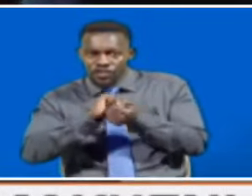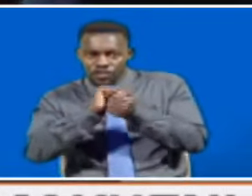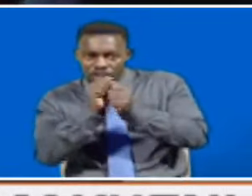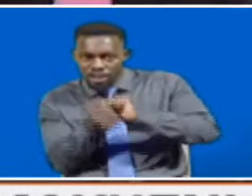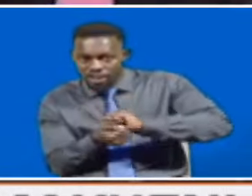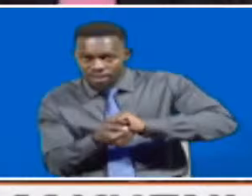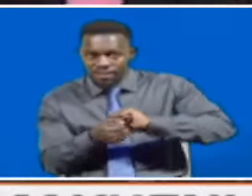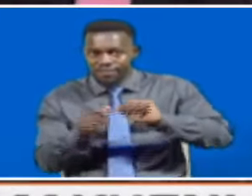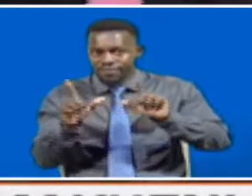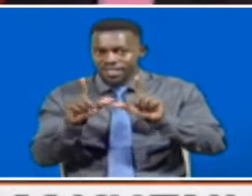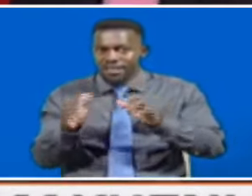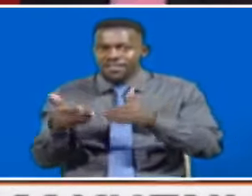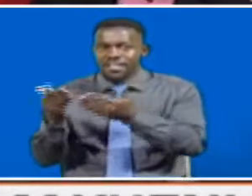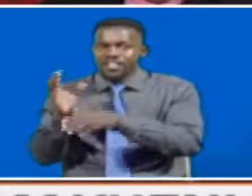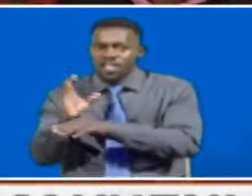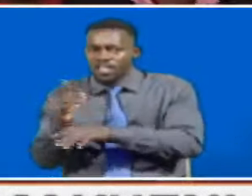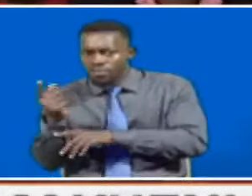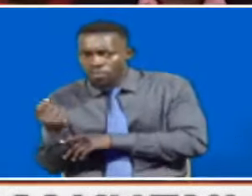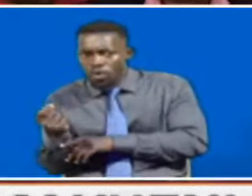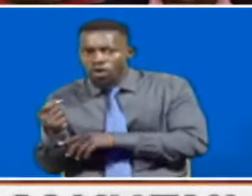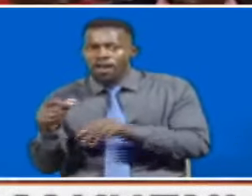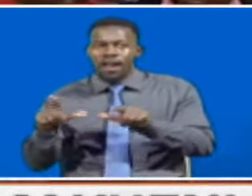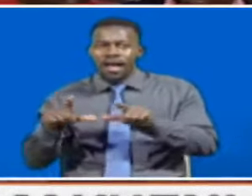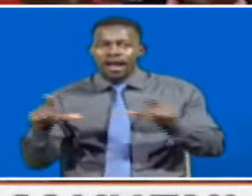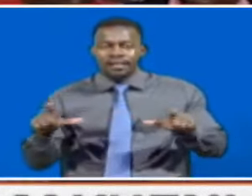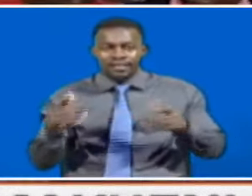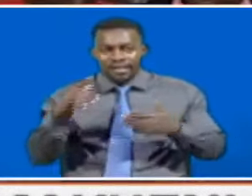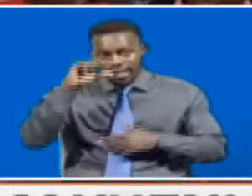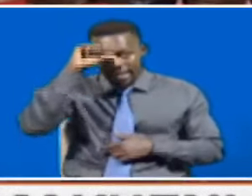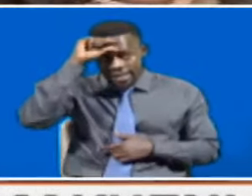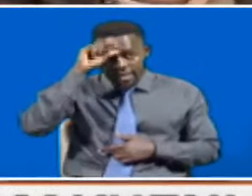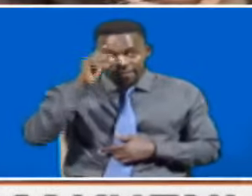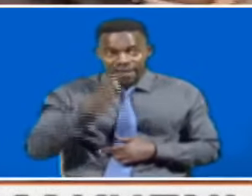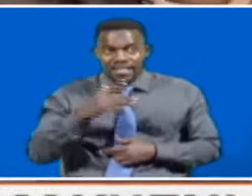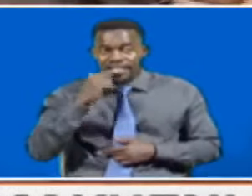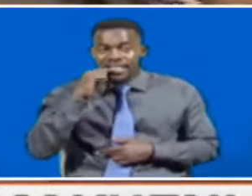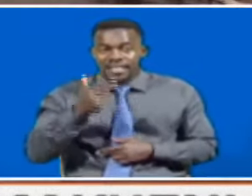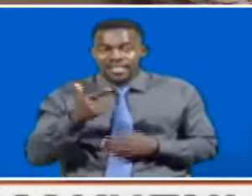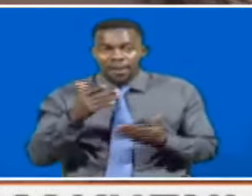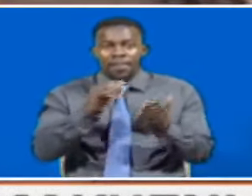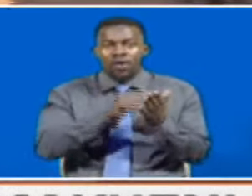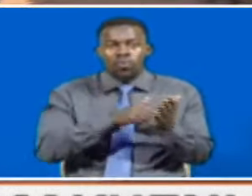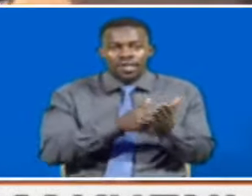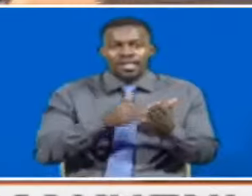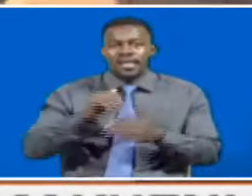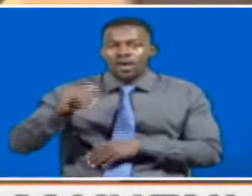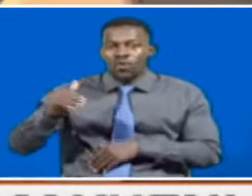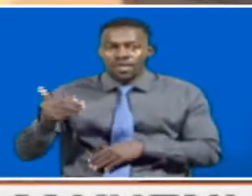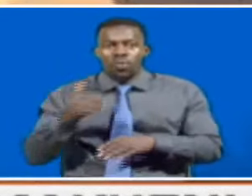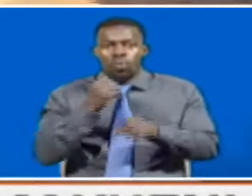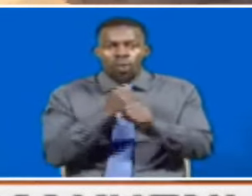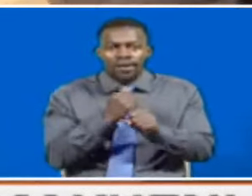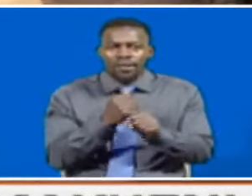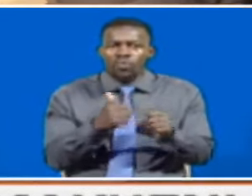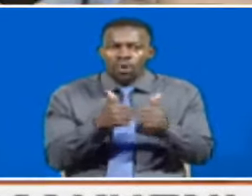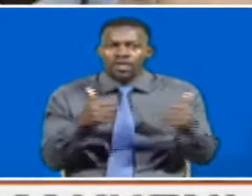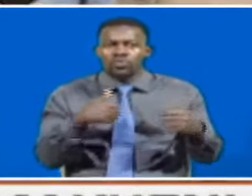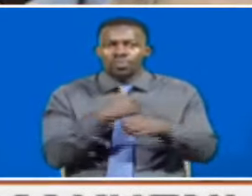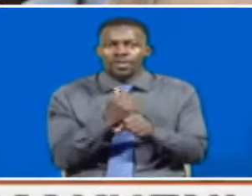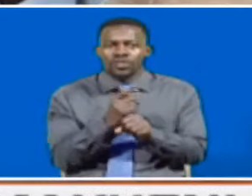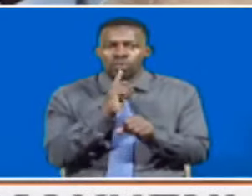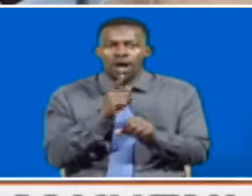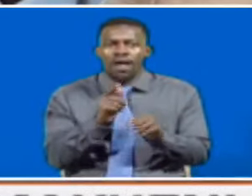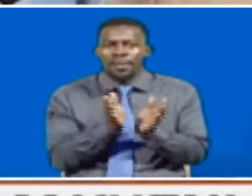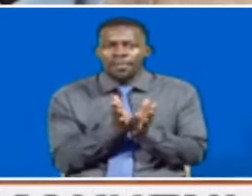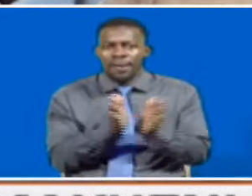sehemu kidogo. Gavana Mutula amesema serikali ya kaunti itazuru kila kona ya Makueni kuhakikisha wananchi wanapata haki yao ya